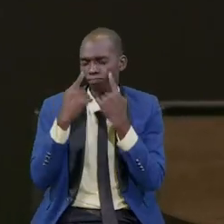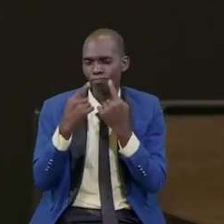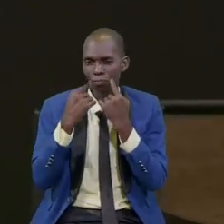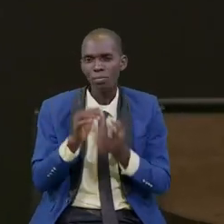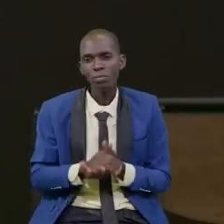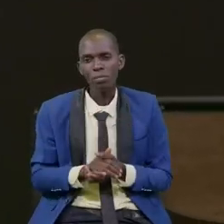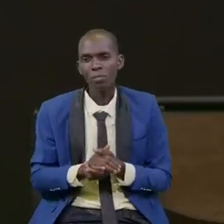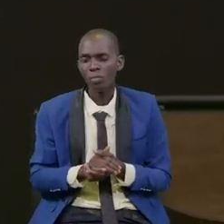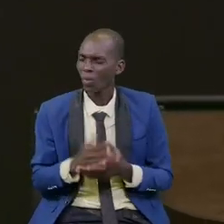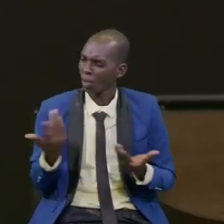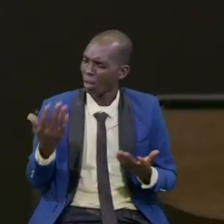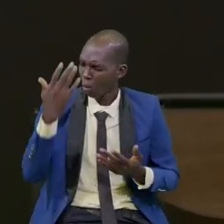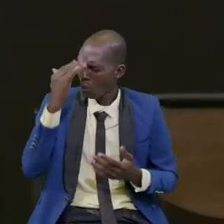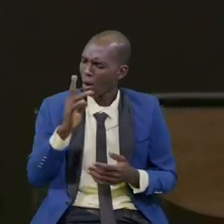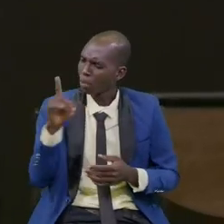La personne,